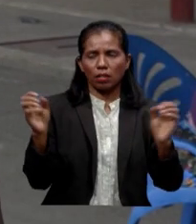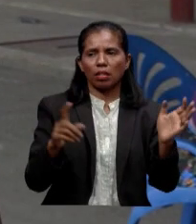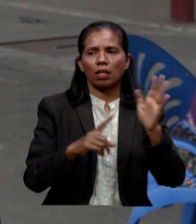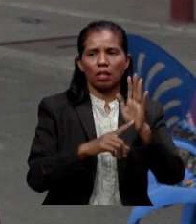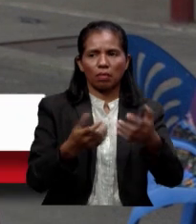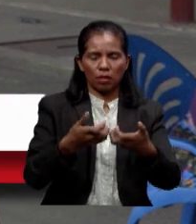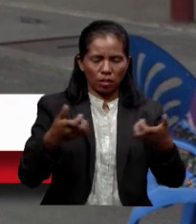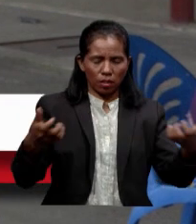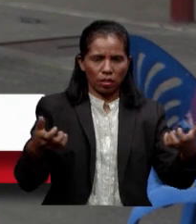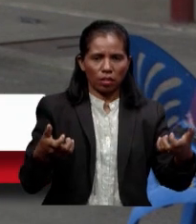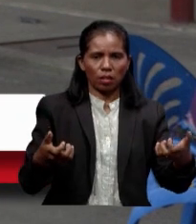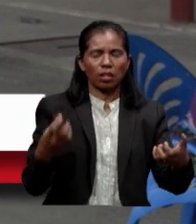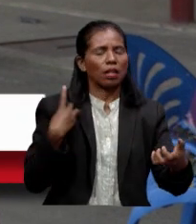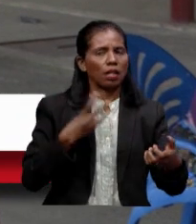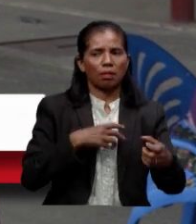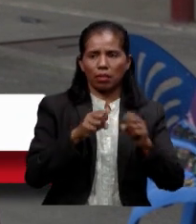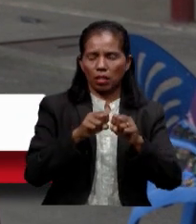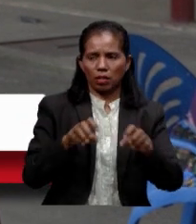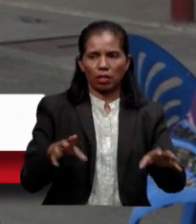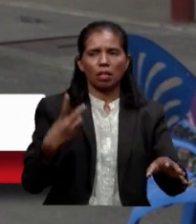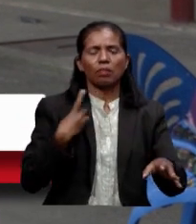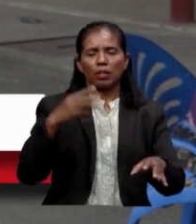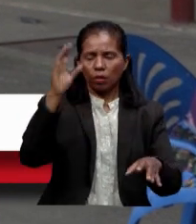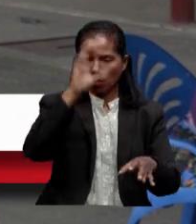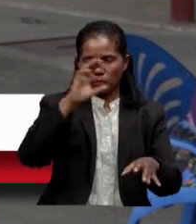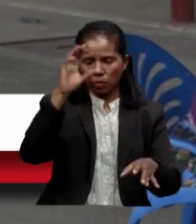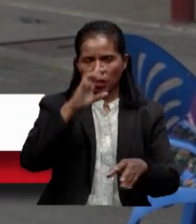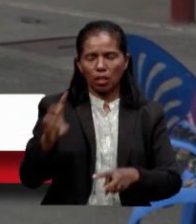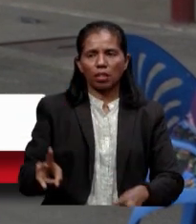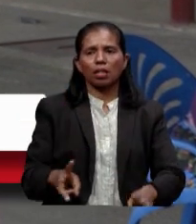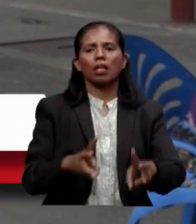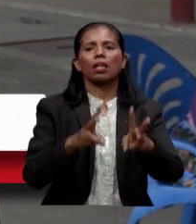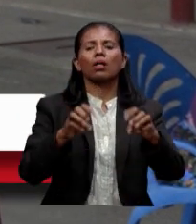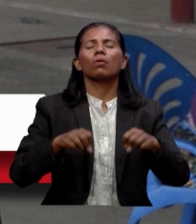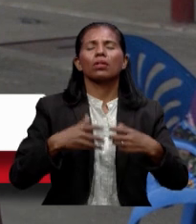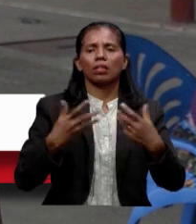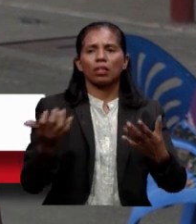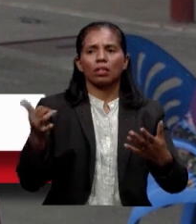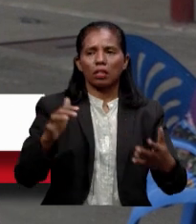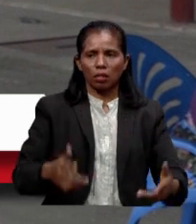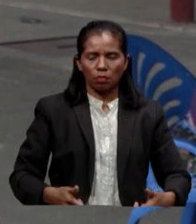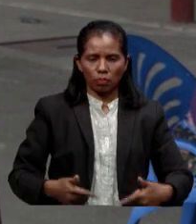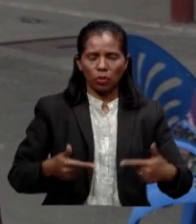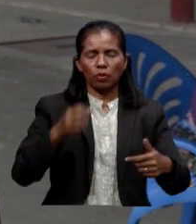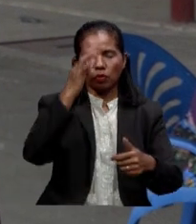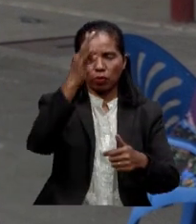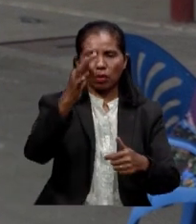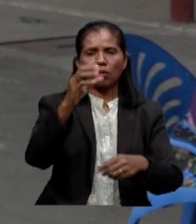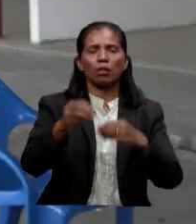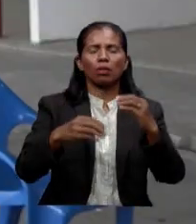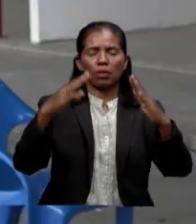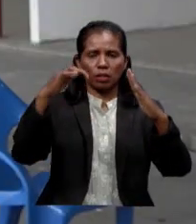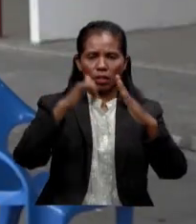ami atu husi hela ami la husi. Ai mo si buka dalan o insa para sira nia moris ne ba futuro ona ba hela